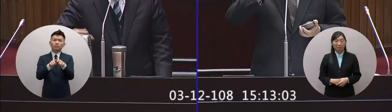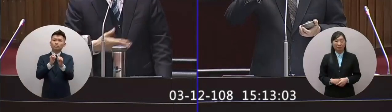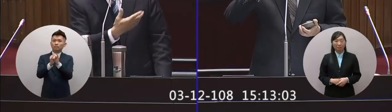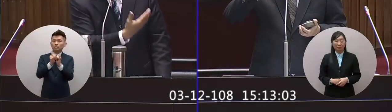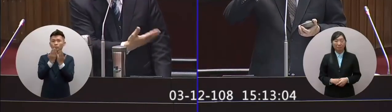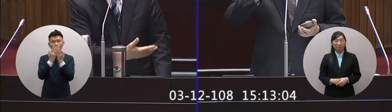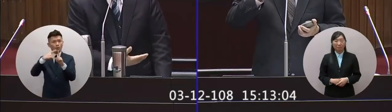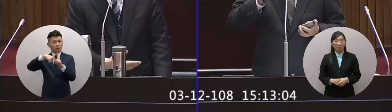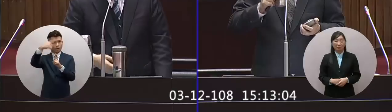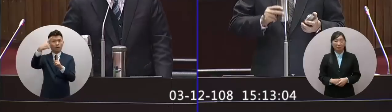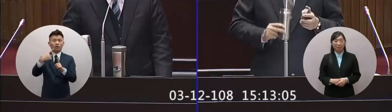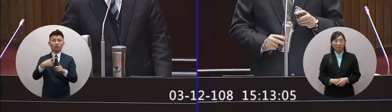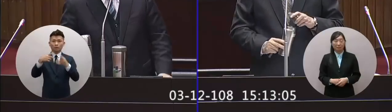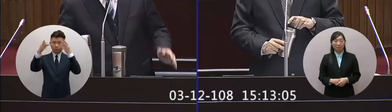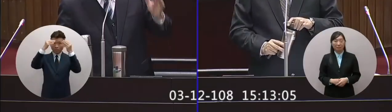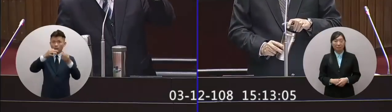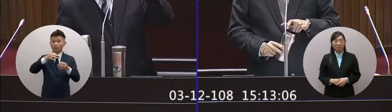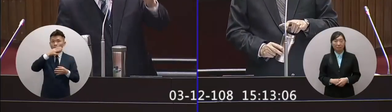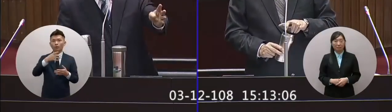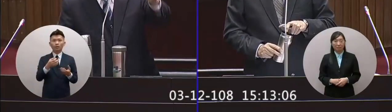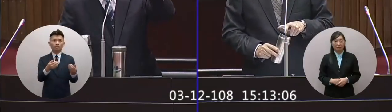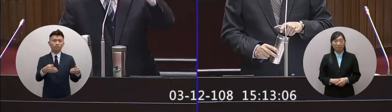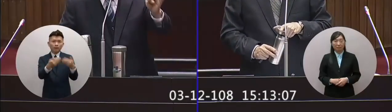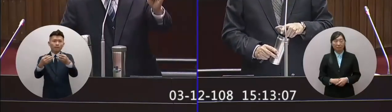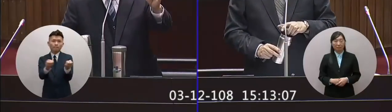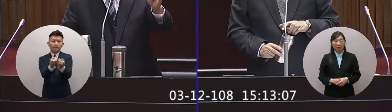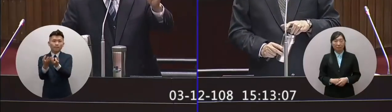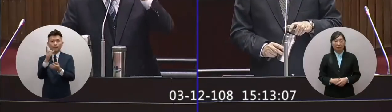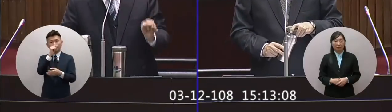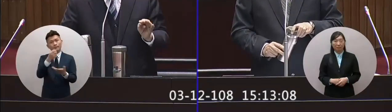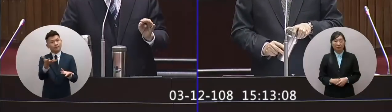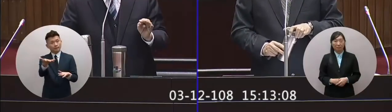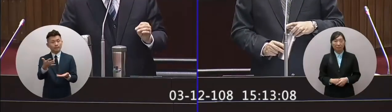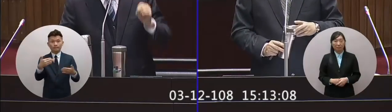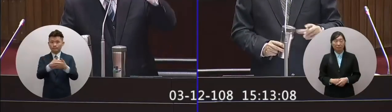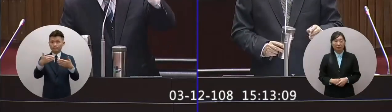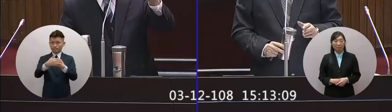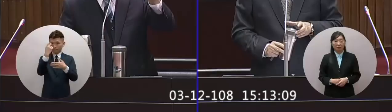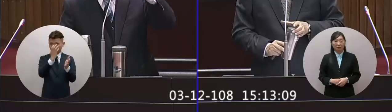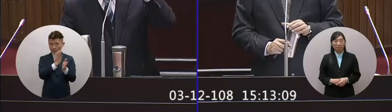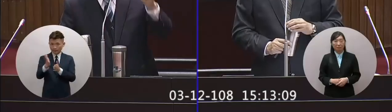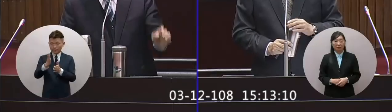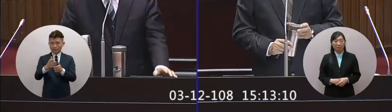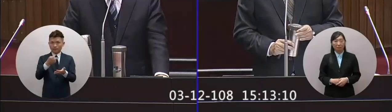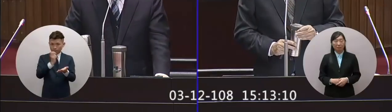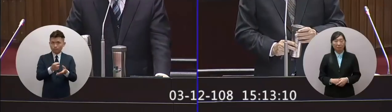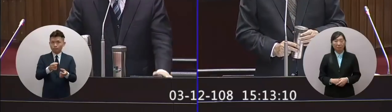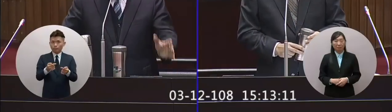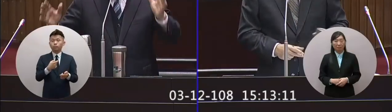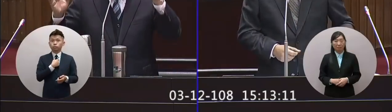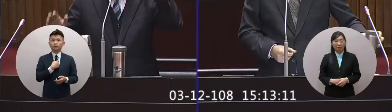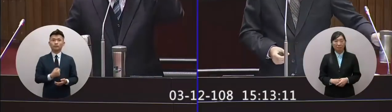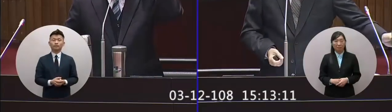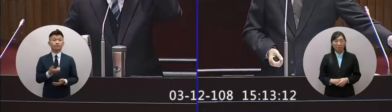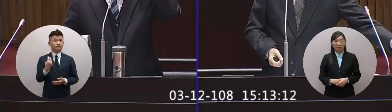很高，为什么还这个样子？所以。对交通法令、交通管理，我们要加强。第二，你刚才提出，其